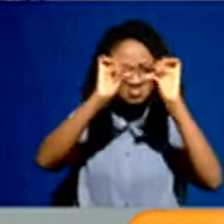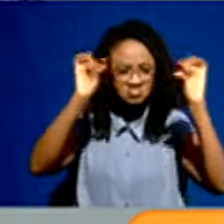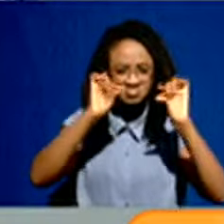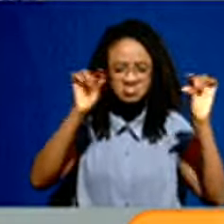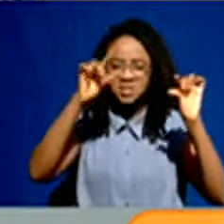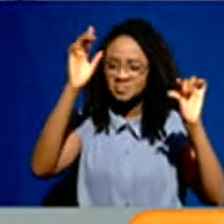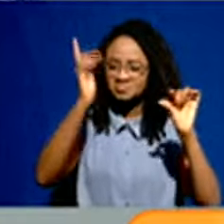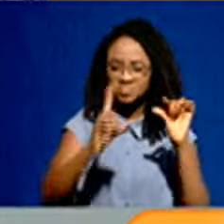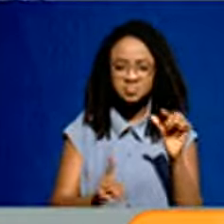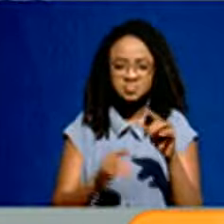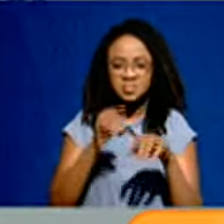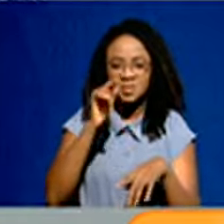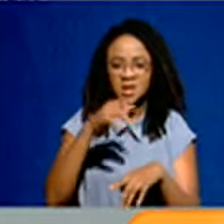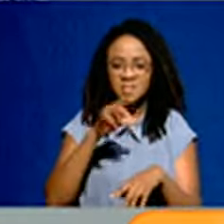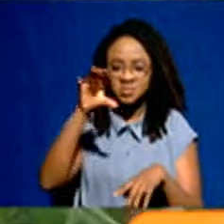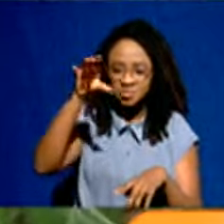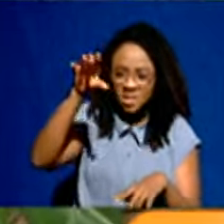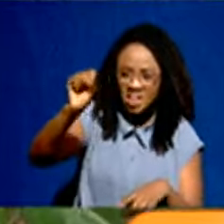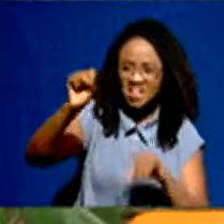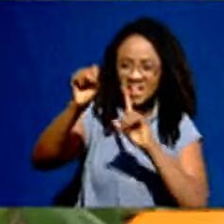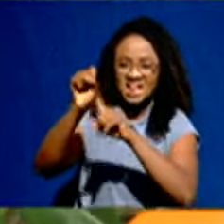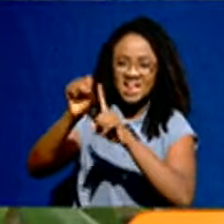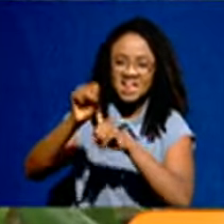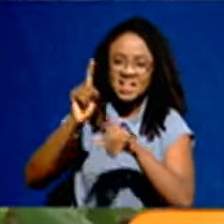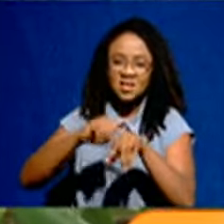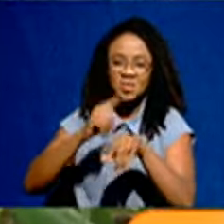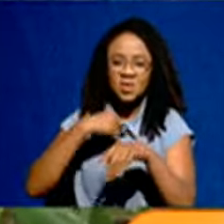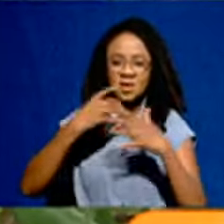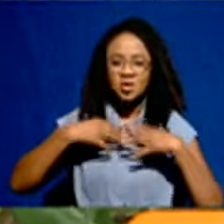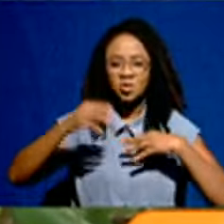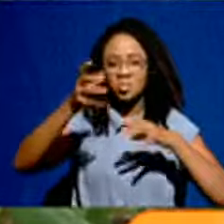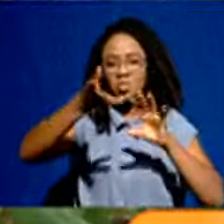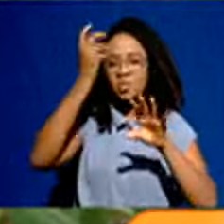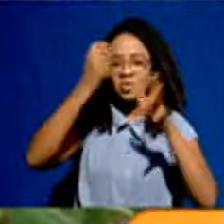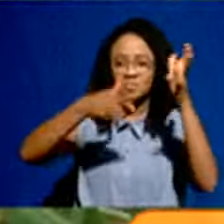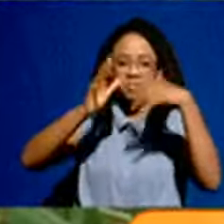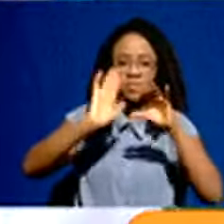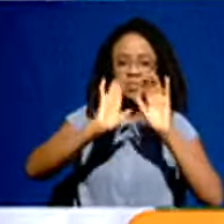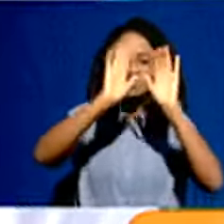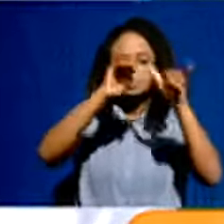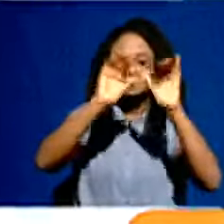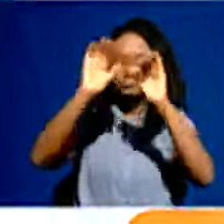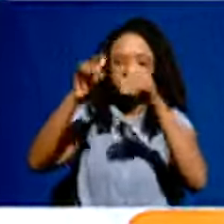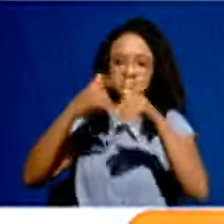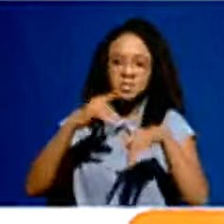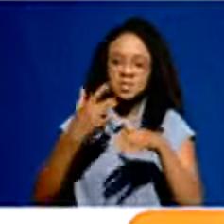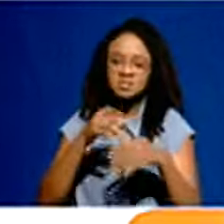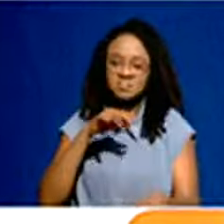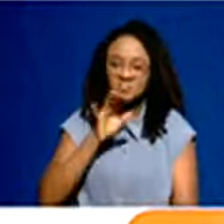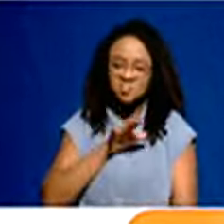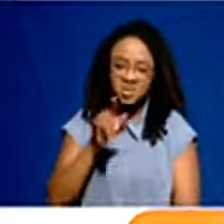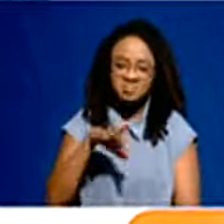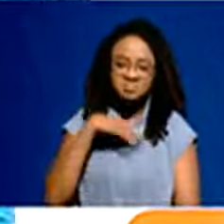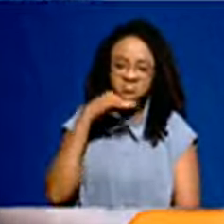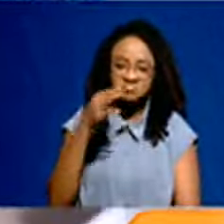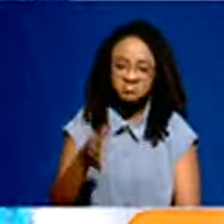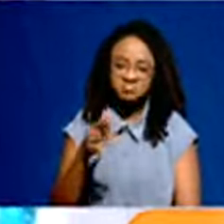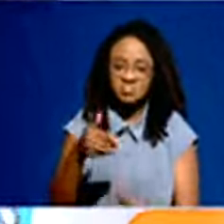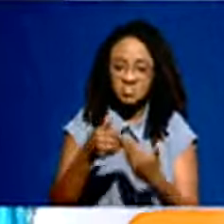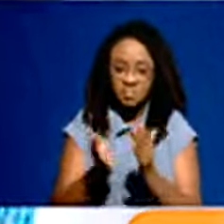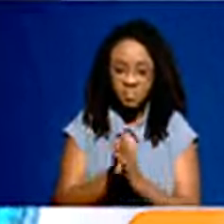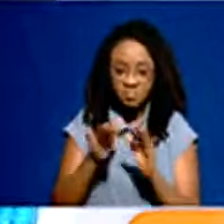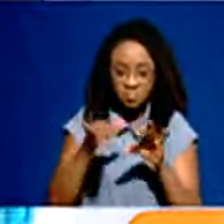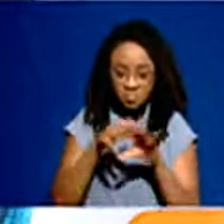kwamba mama mmoja aligusa nyaya hizo alipokuwa akitoa nguo alizokuwa ameanika na kufariki papo hapo. Jamaa zake